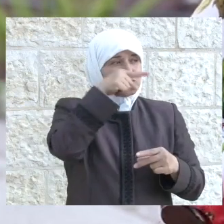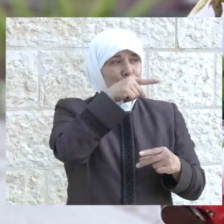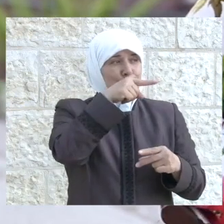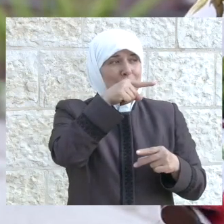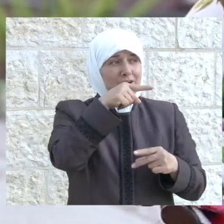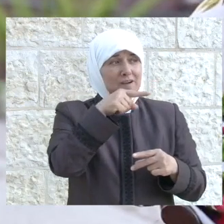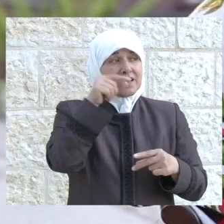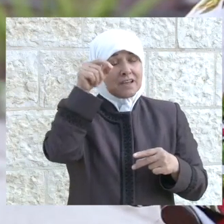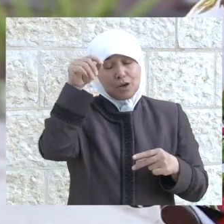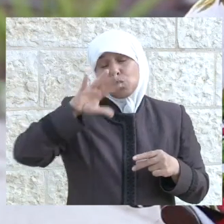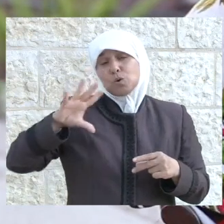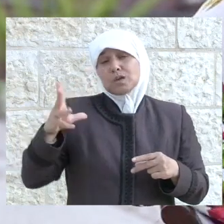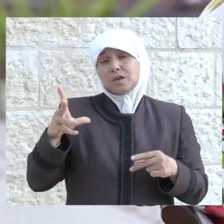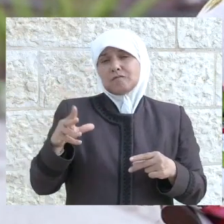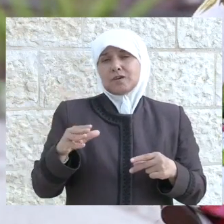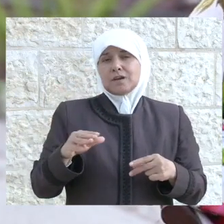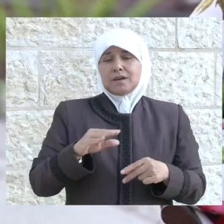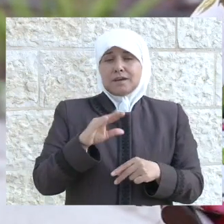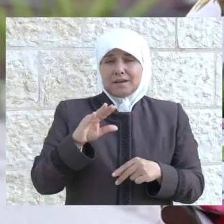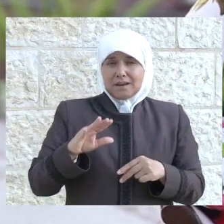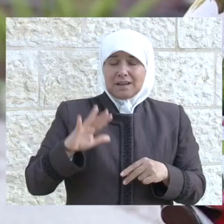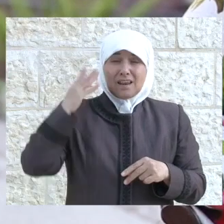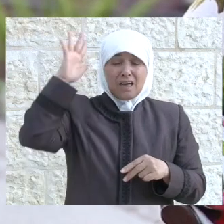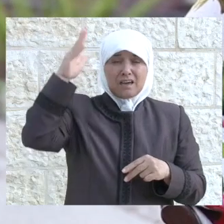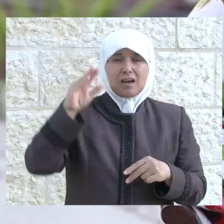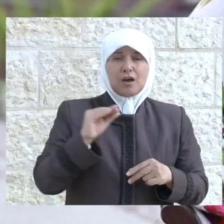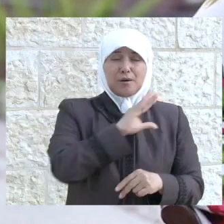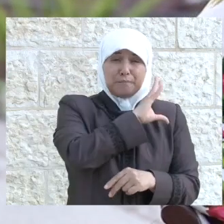يشوفوا واقع الحال بفلسطين مش عن طريق